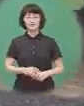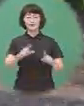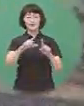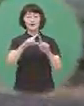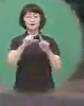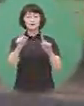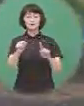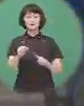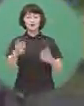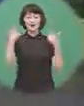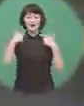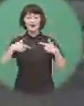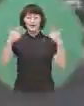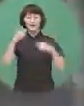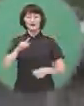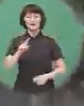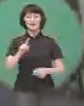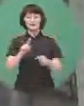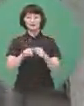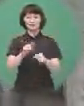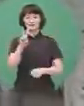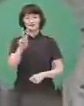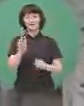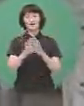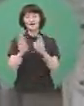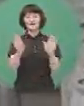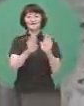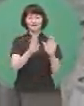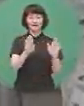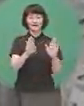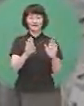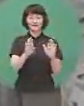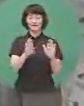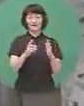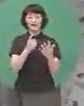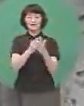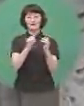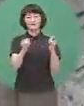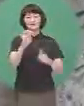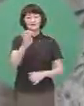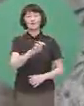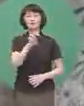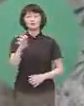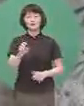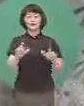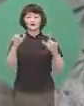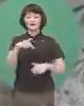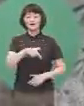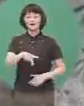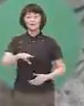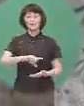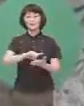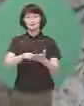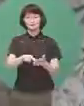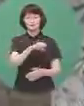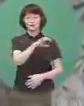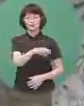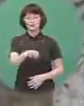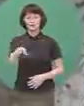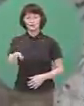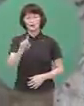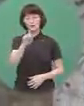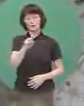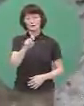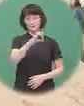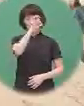ツアーは毎年2回行われていて、およそ40人の参加者は東部地区の10カ所を訪れました。